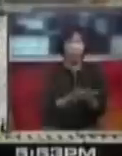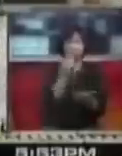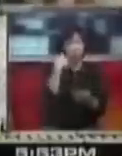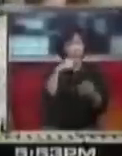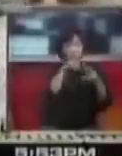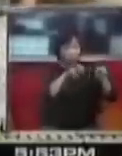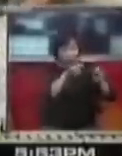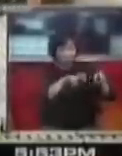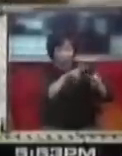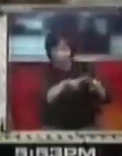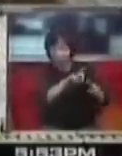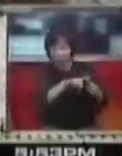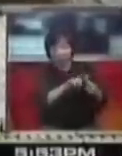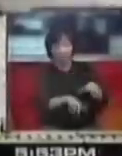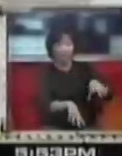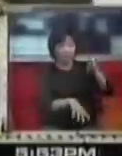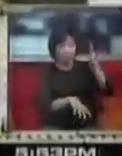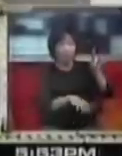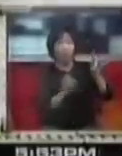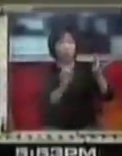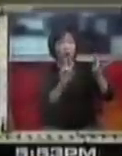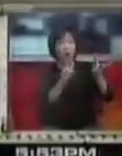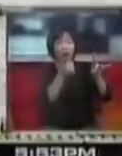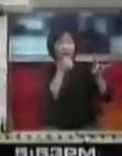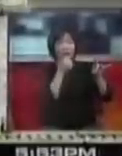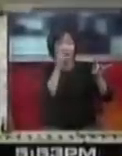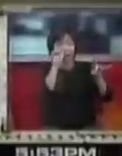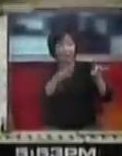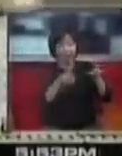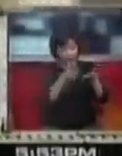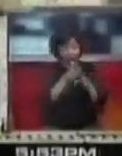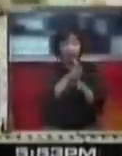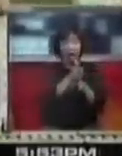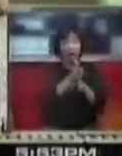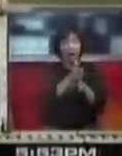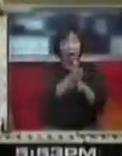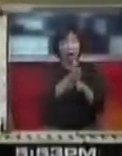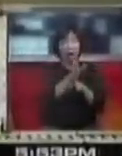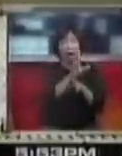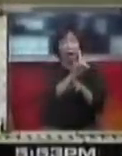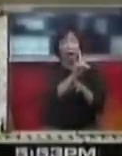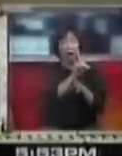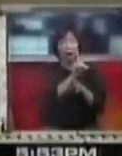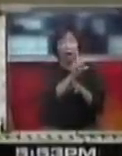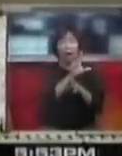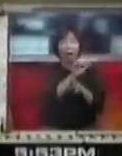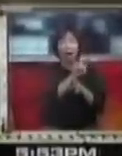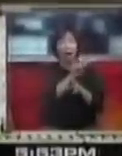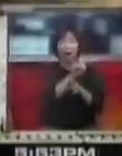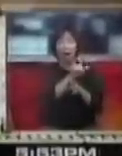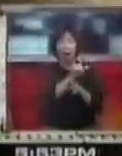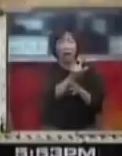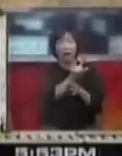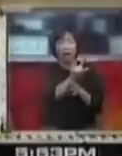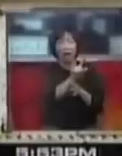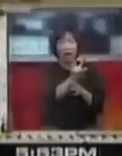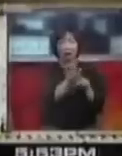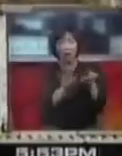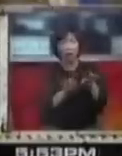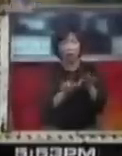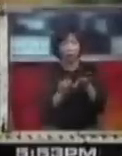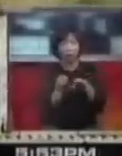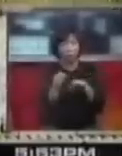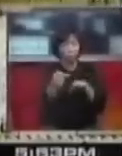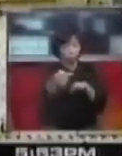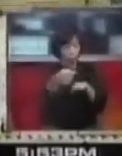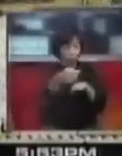problema. Nang aming inspeksyonin ang kanal, sa halip na diretsyong daloy ng tubig sa drainage system ng lungsod, pabalik ang